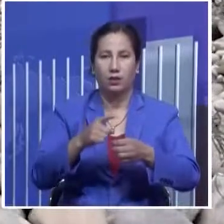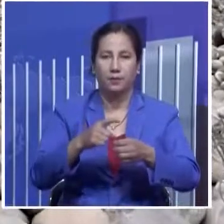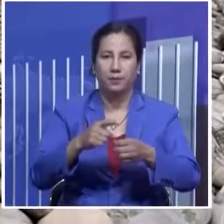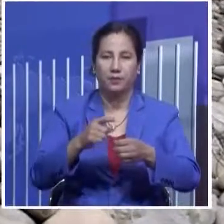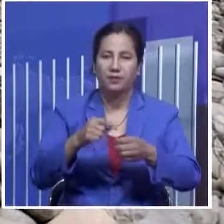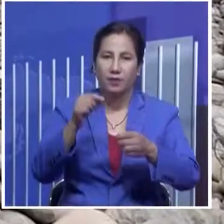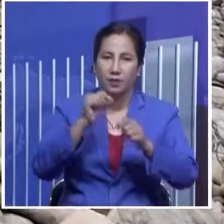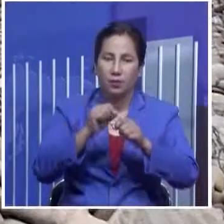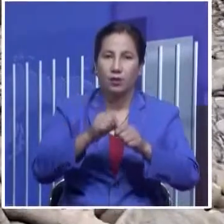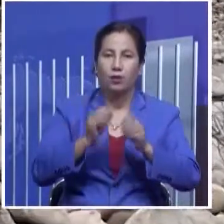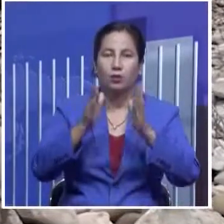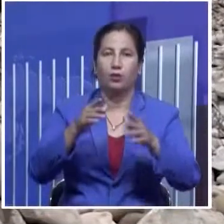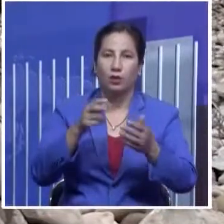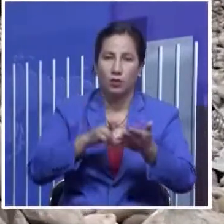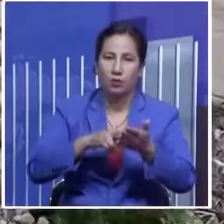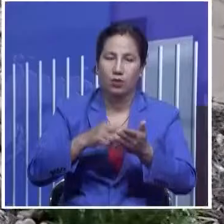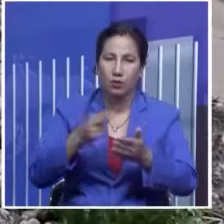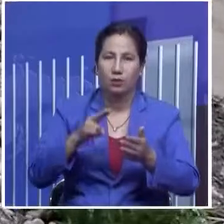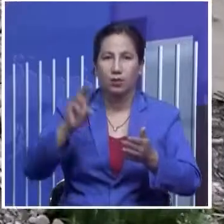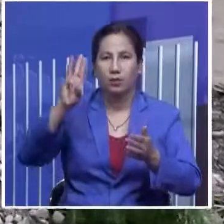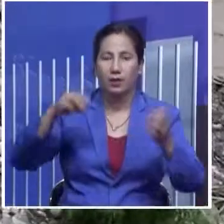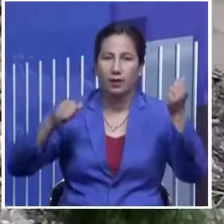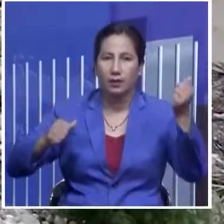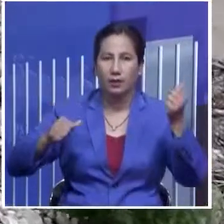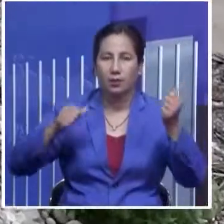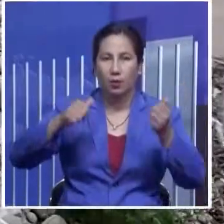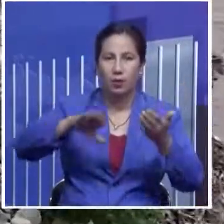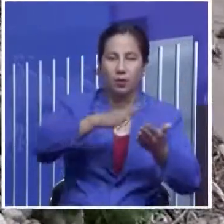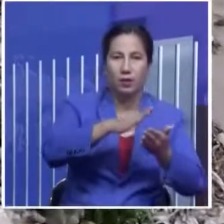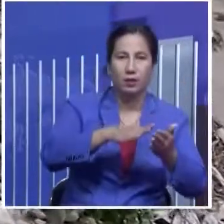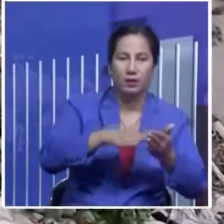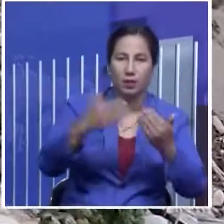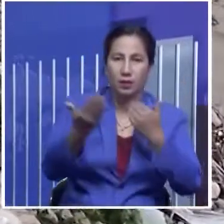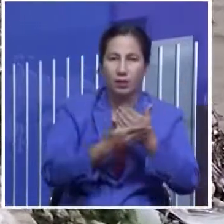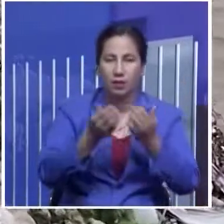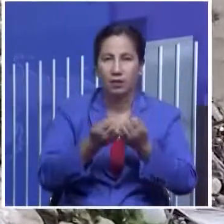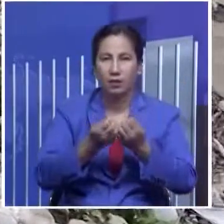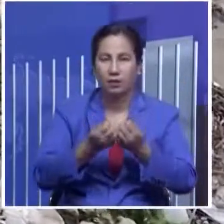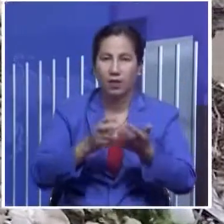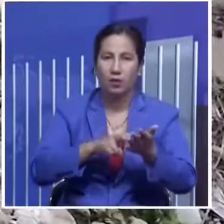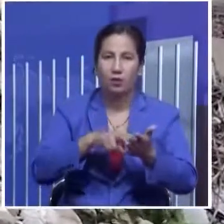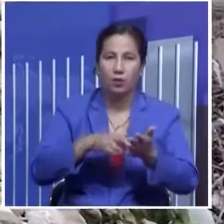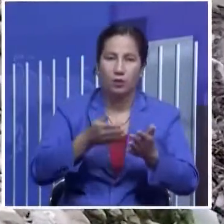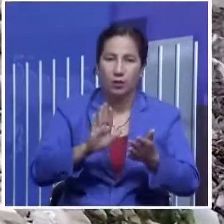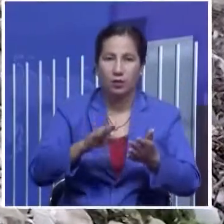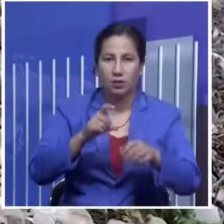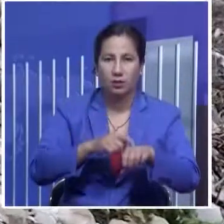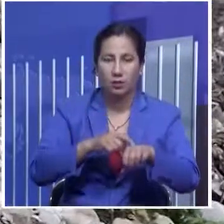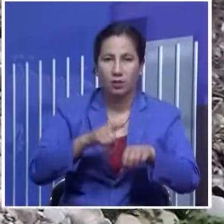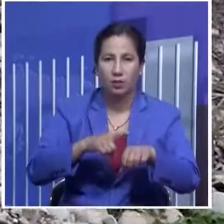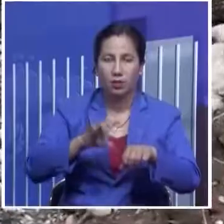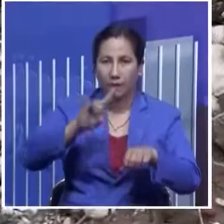जीर्ण बनेको छ। महाकाली नदीमा आउने बाढीले कटान गर्दा वर्षेनी तटबन्ध जीर्ण हुँदै गए पनि समयमै